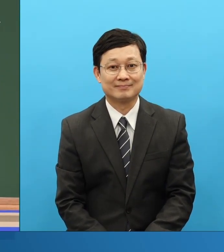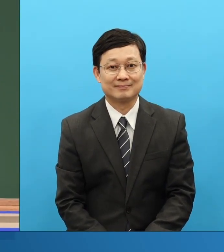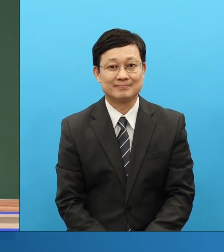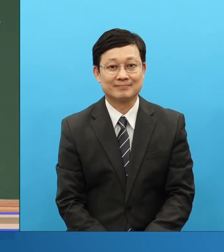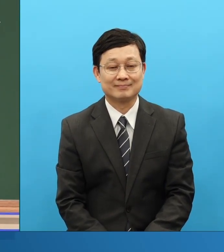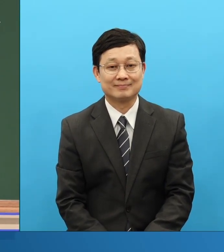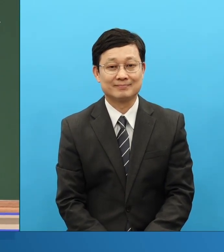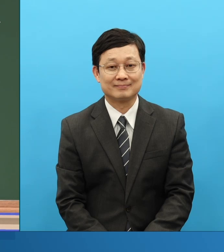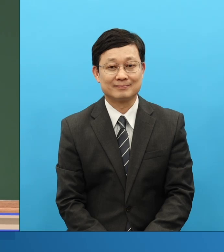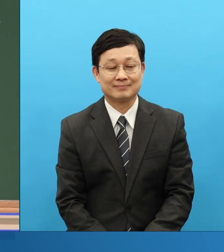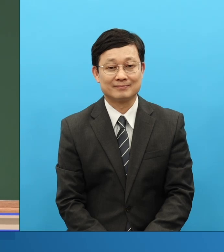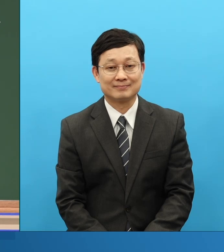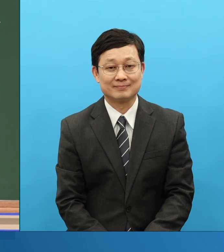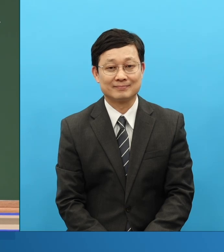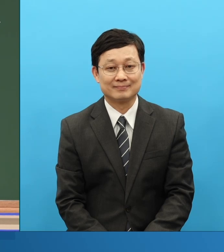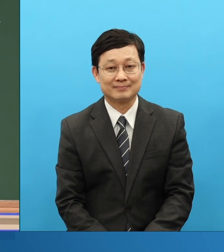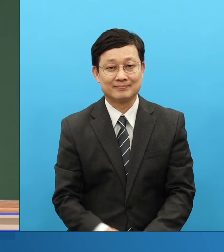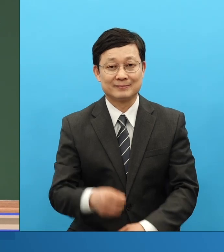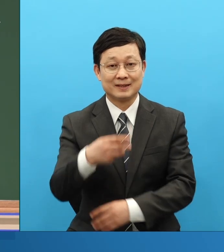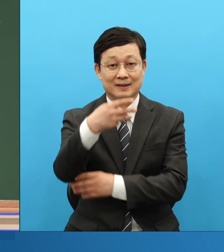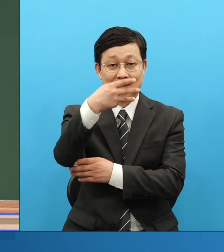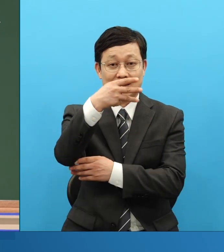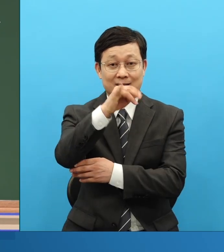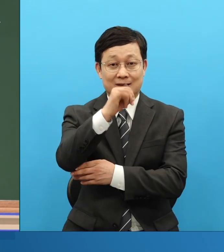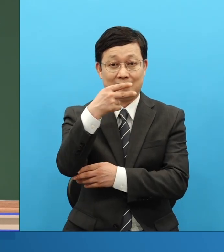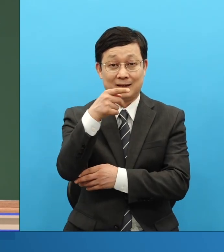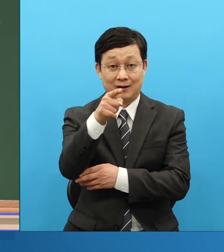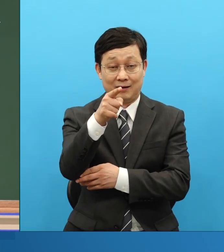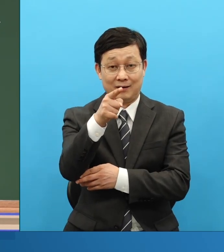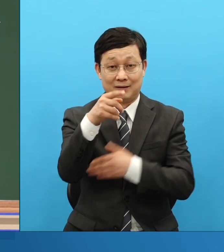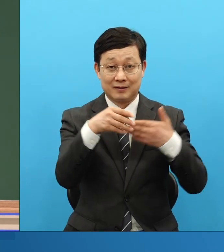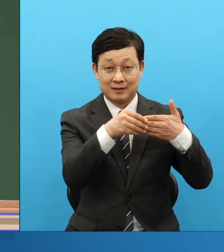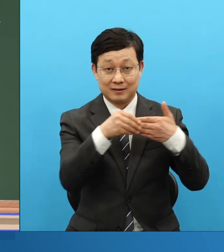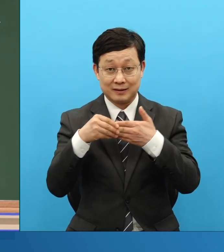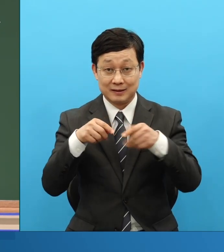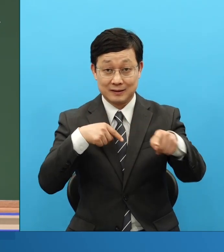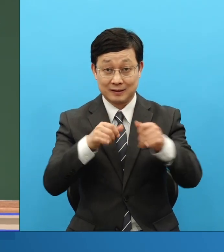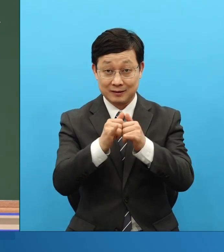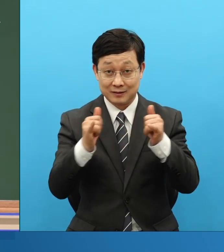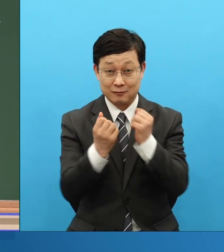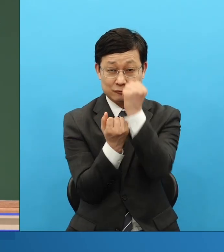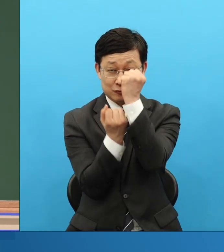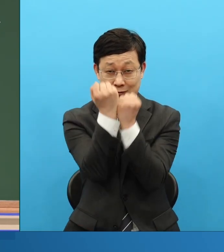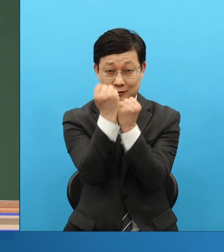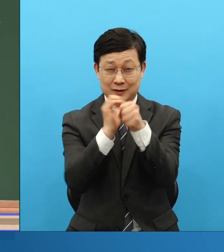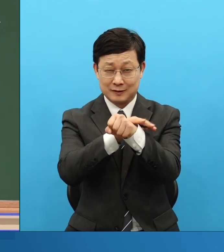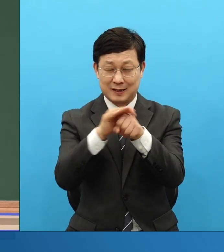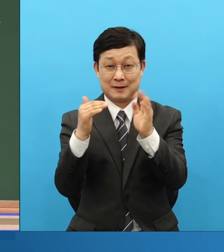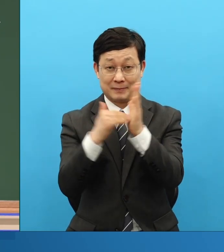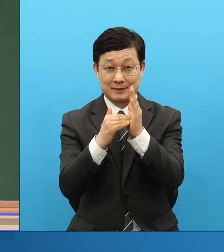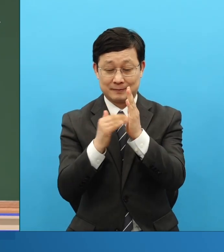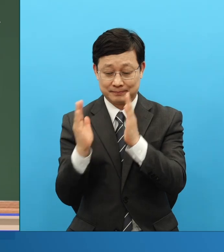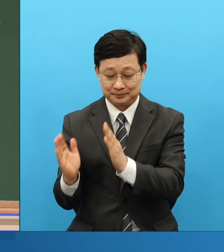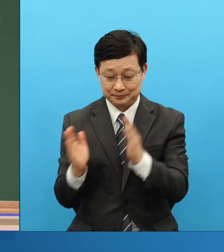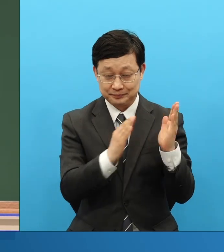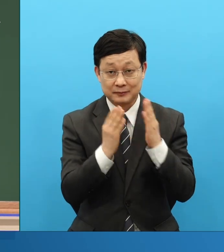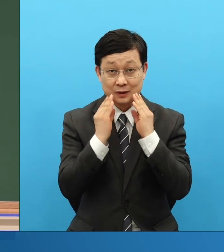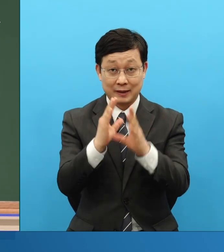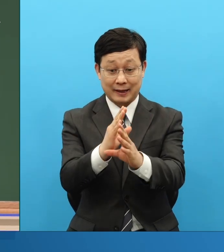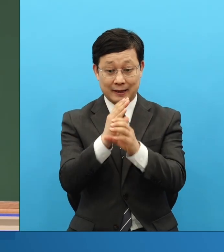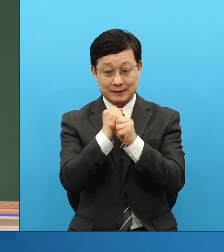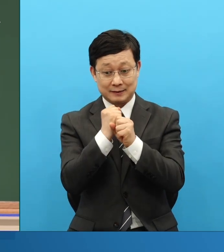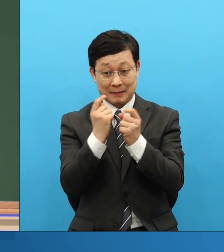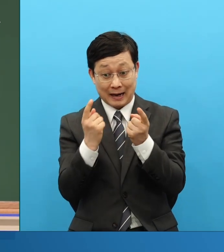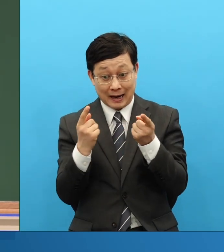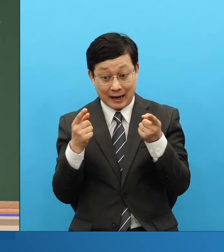우리 리더 수련회를 잘 마쳤습니다. That we were able to end our leaders retreat very well. 오늘 핵심이 연결되니까 너무 좋습니다.